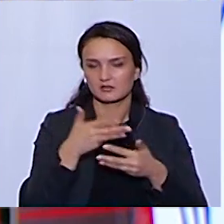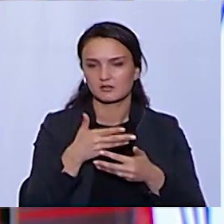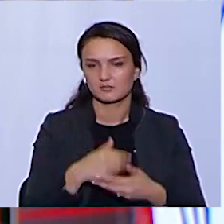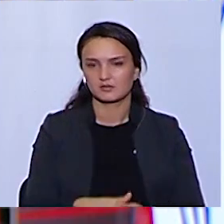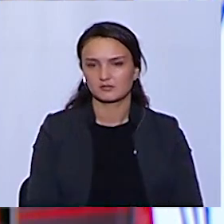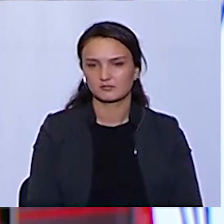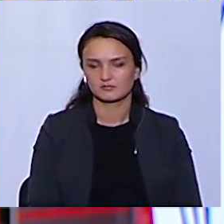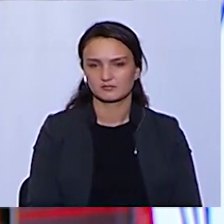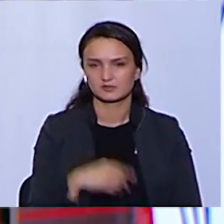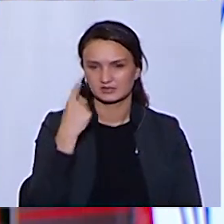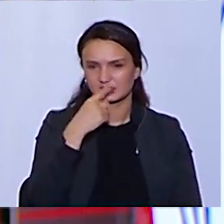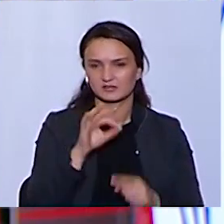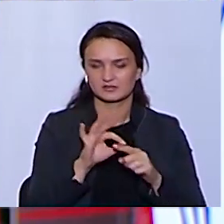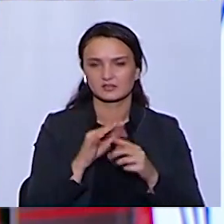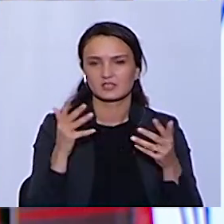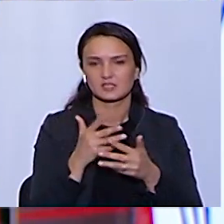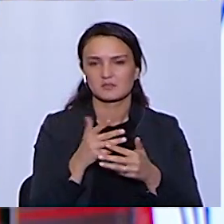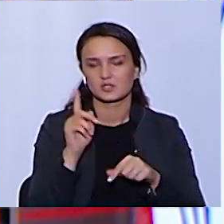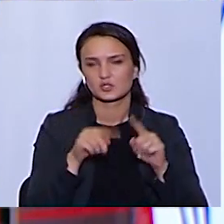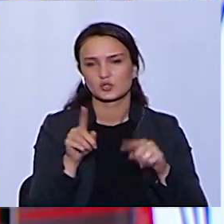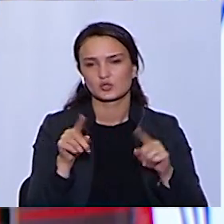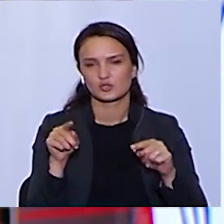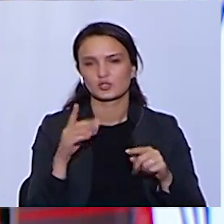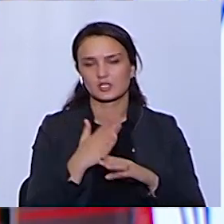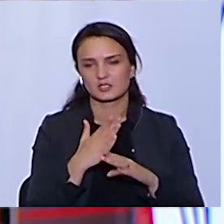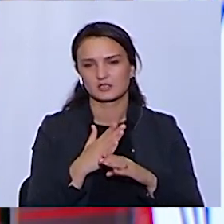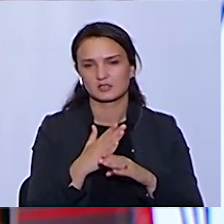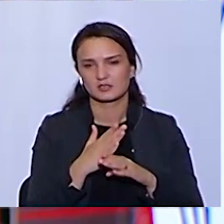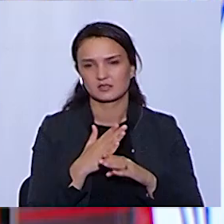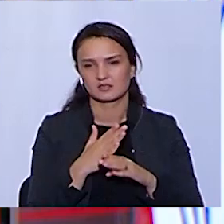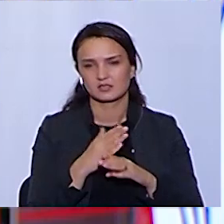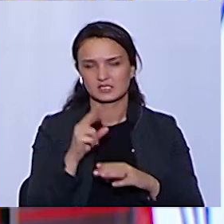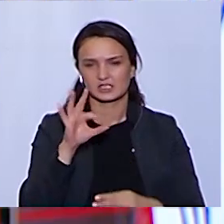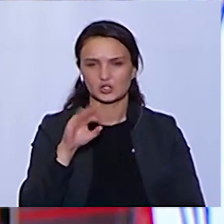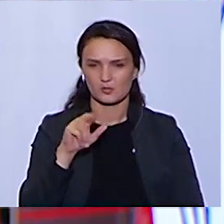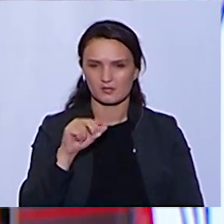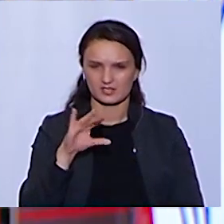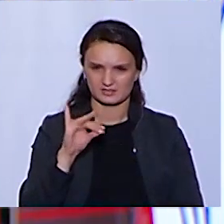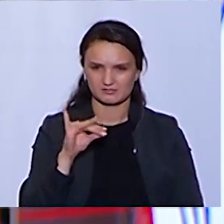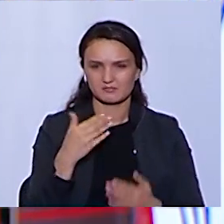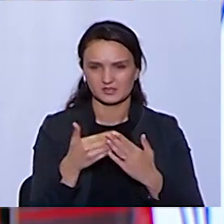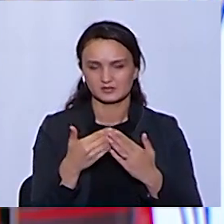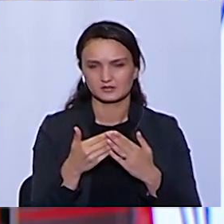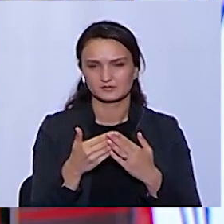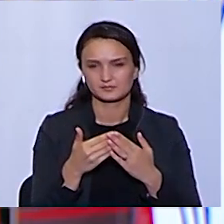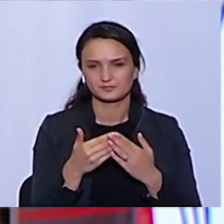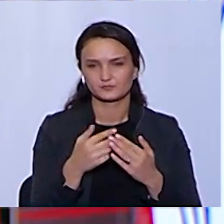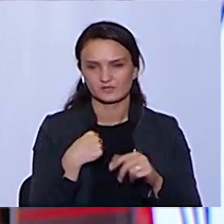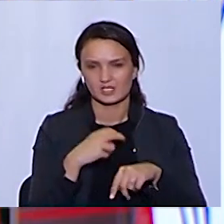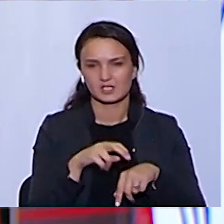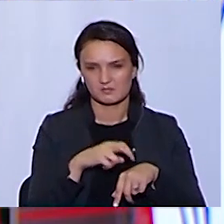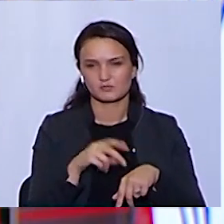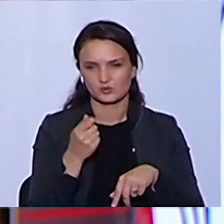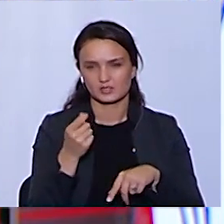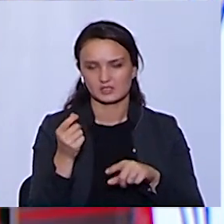როგორც ესე ბერის დამბლა, ანუ სახის ნერვის დამბლა, ზოგჯერ არის ეგრეთ წოდებული იდიოპათია, რომ თავის დავადი, ამ შემთხვევაში ჩვენ ნექიმები